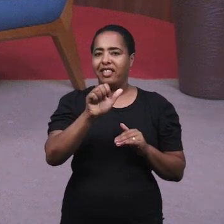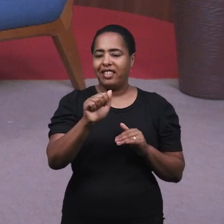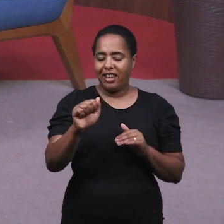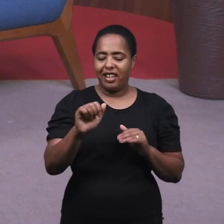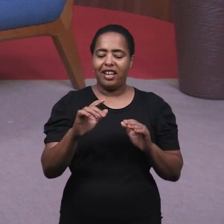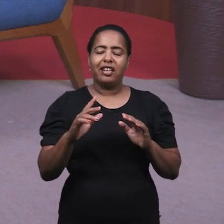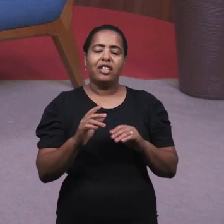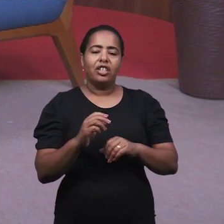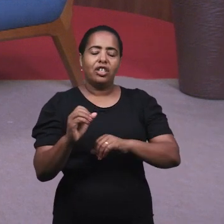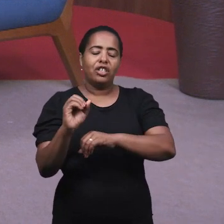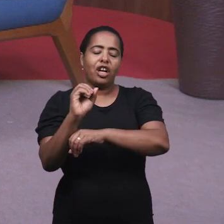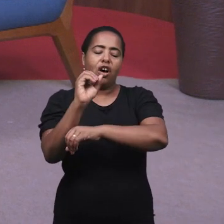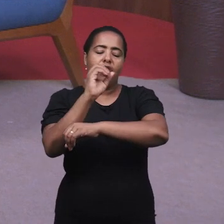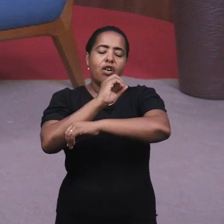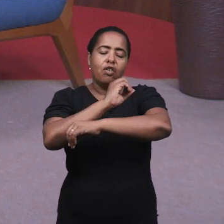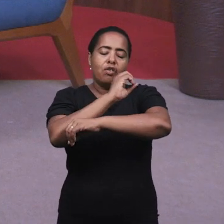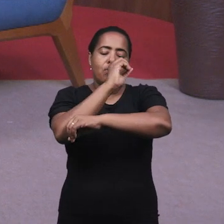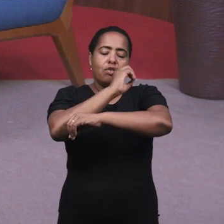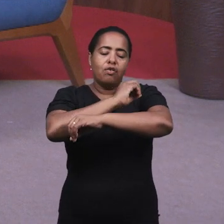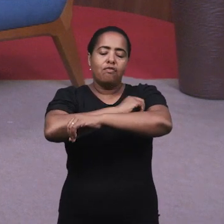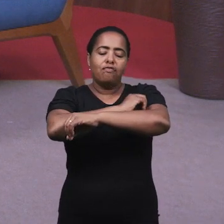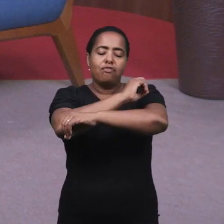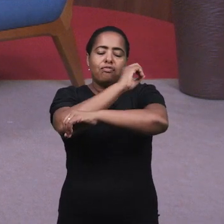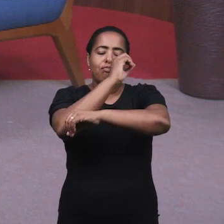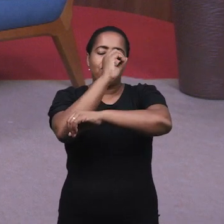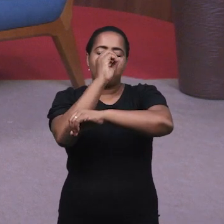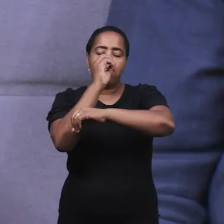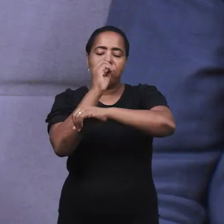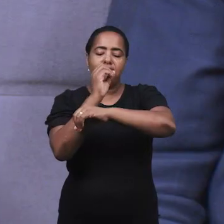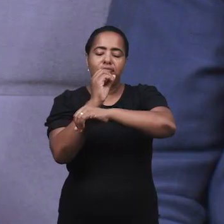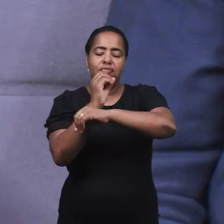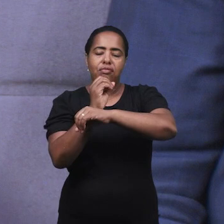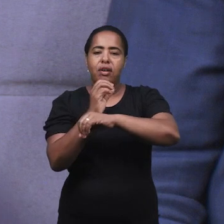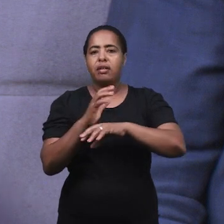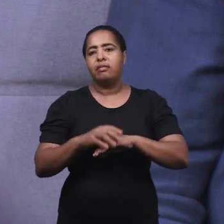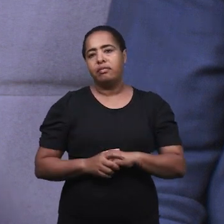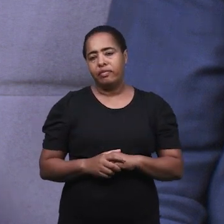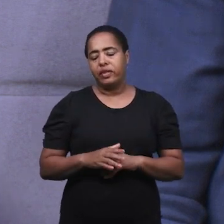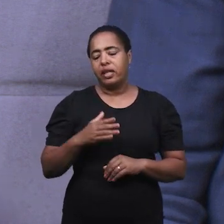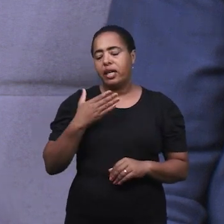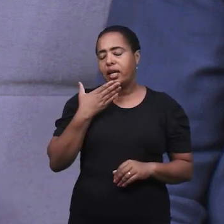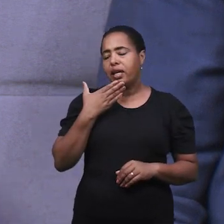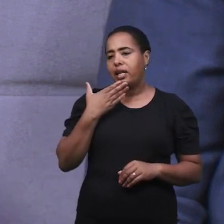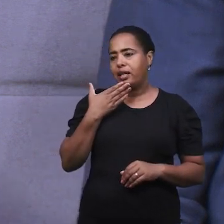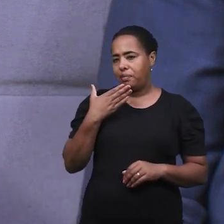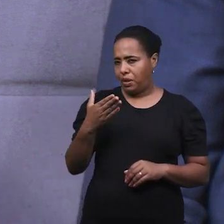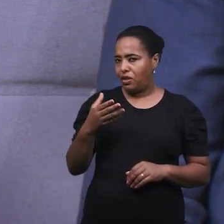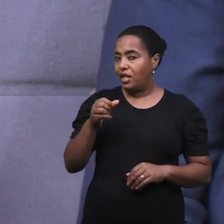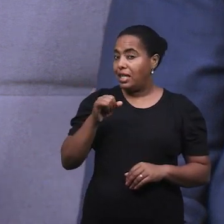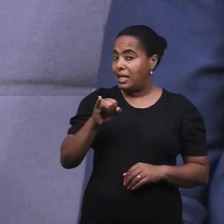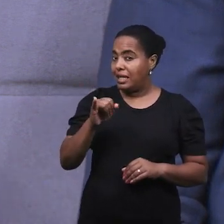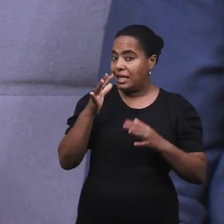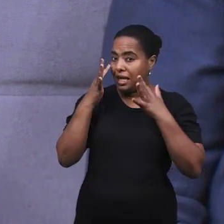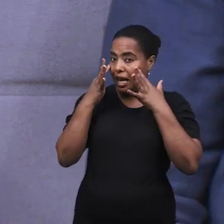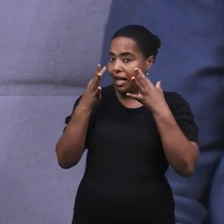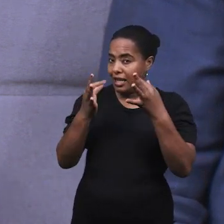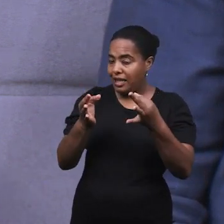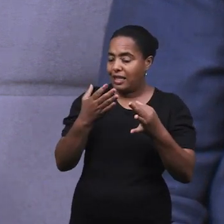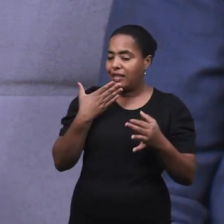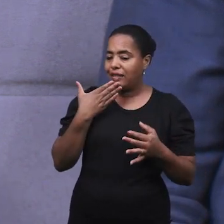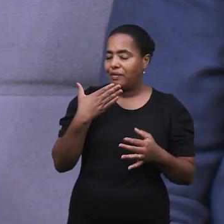Ils font demande. Regardez, si vous faites attention dans l'évangile, Jésus n'a